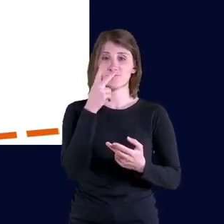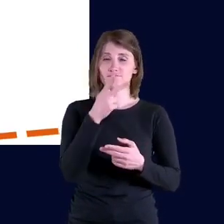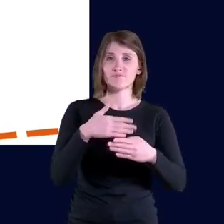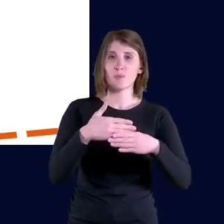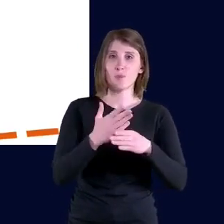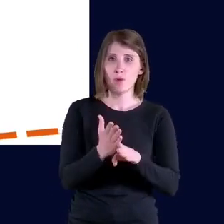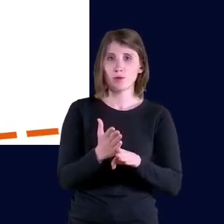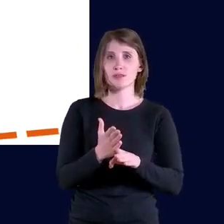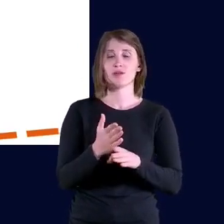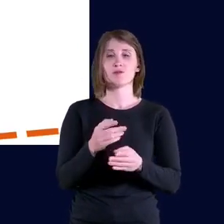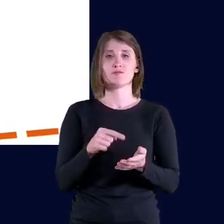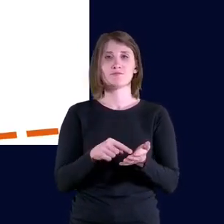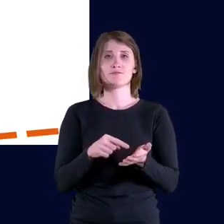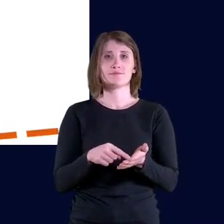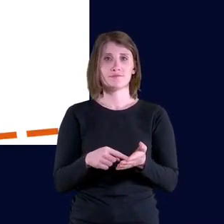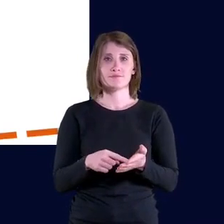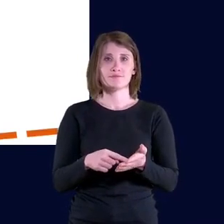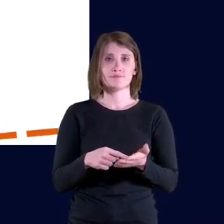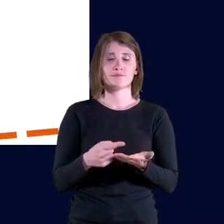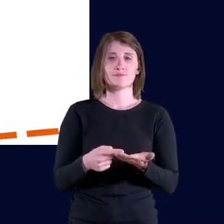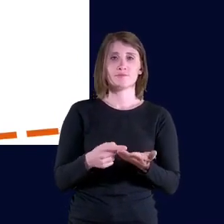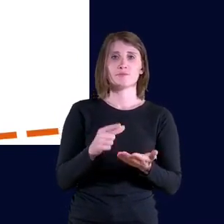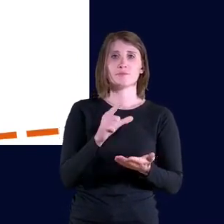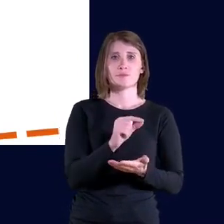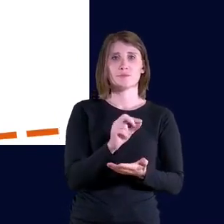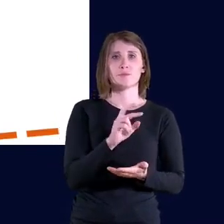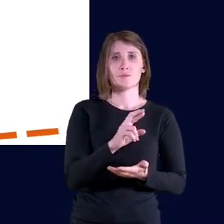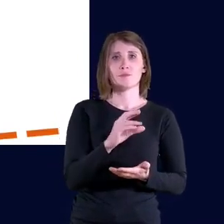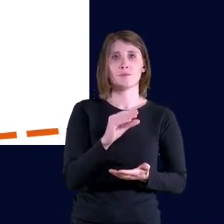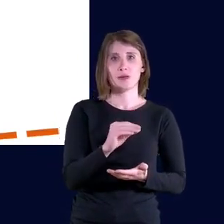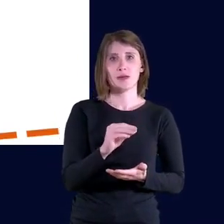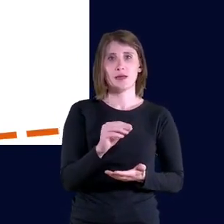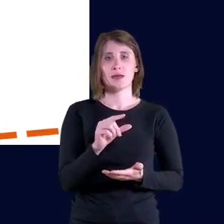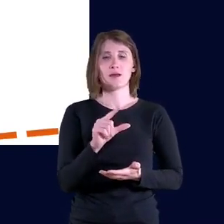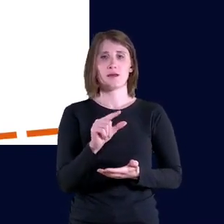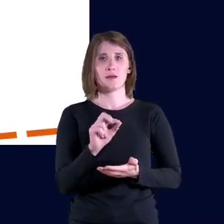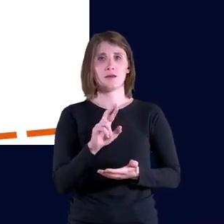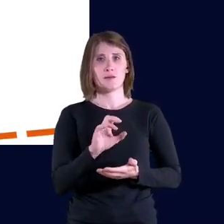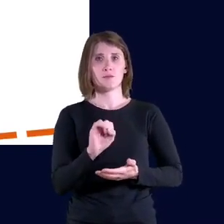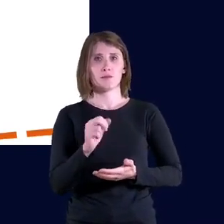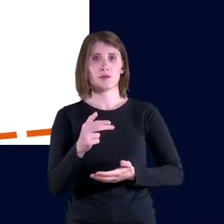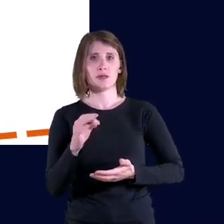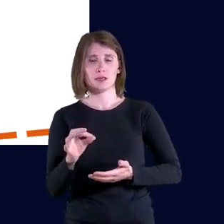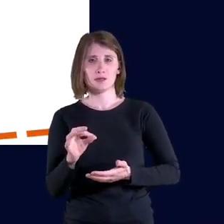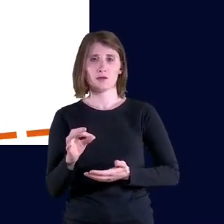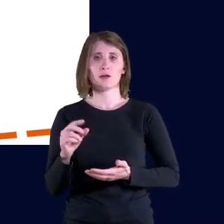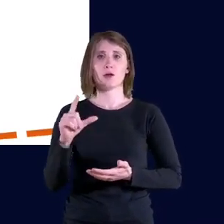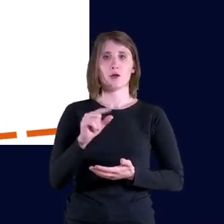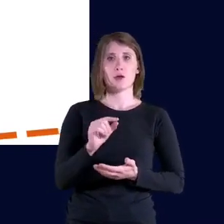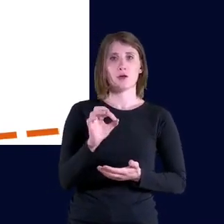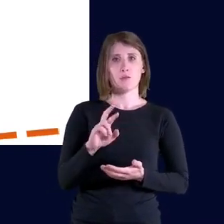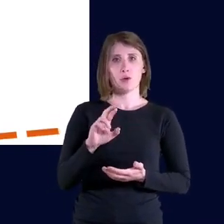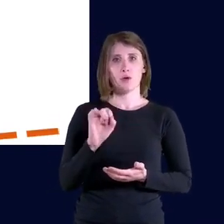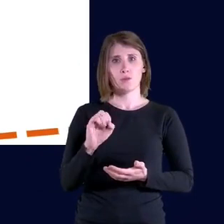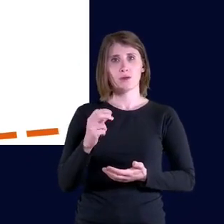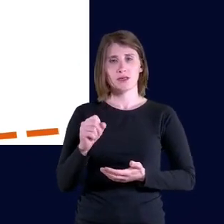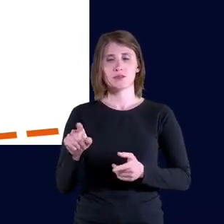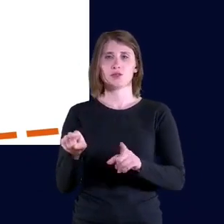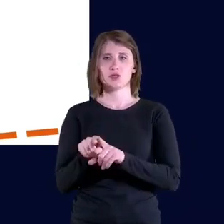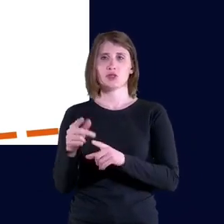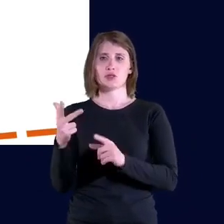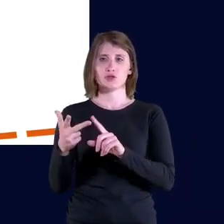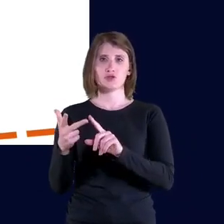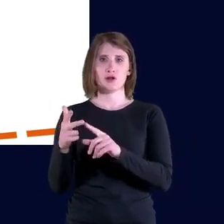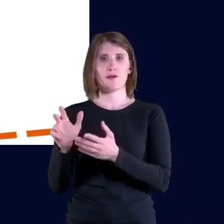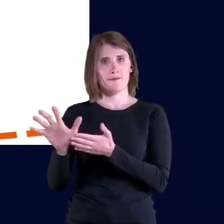na reprinty po sprincie i wreszcie wydawniczą zbieramy informacje o tych wszystkich typach